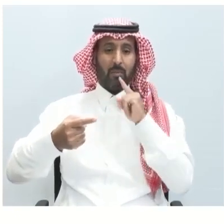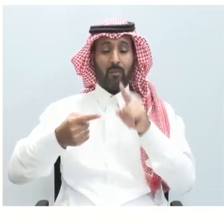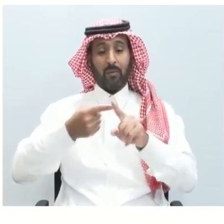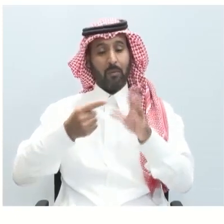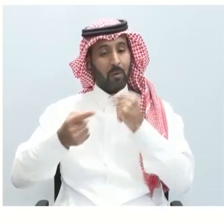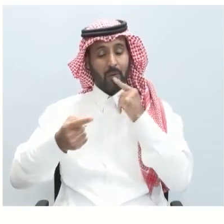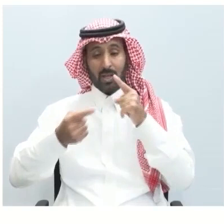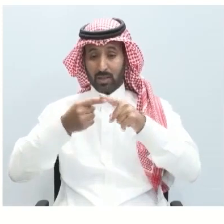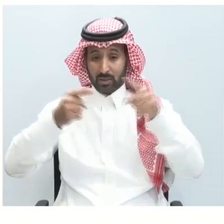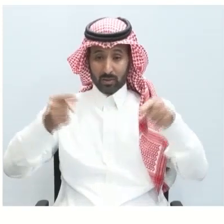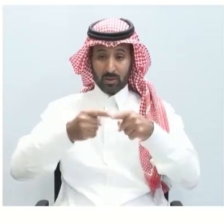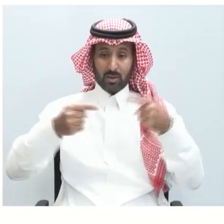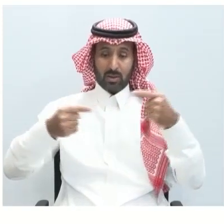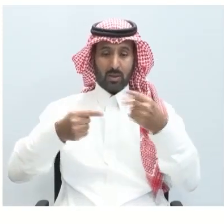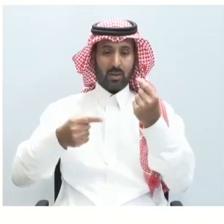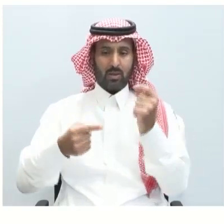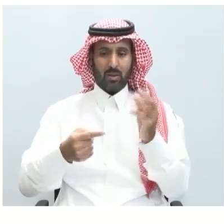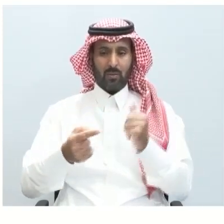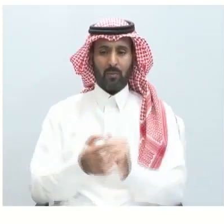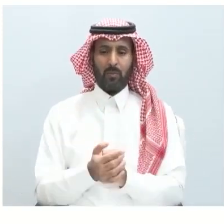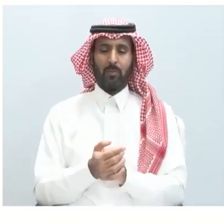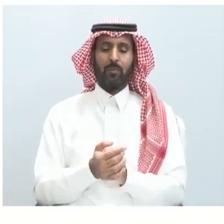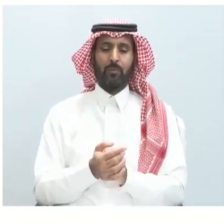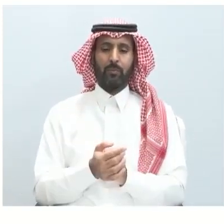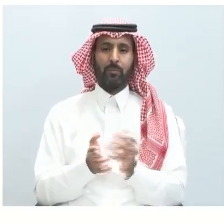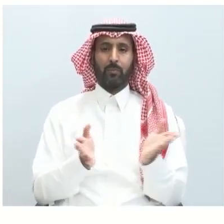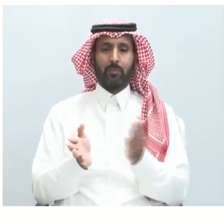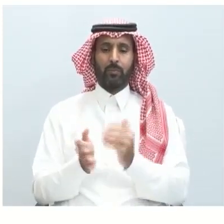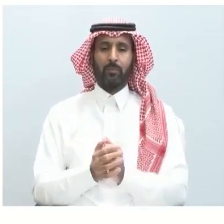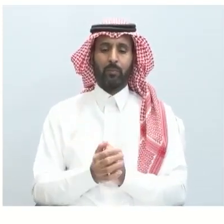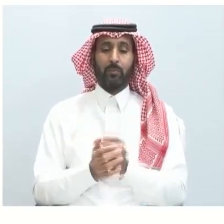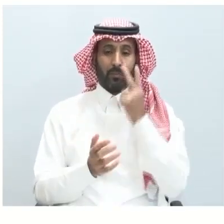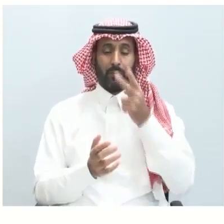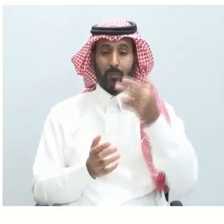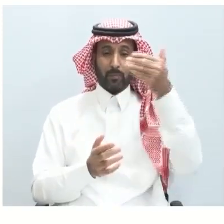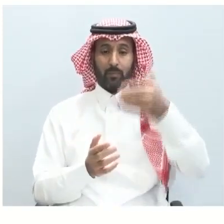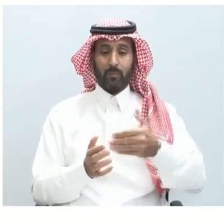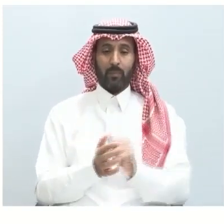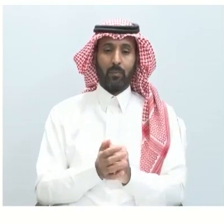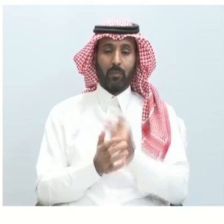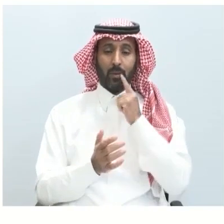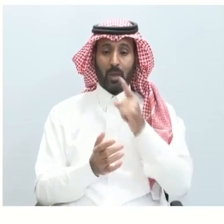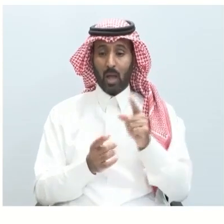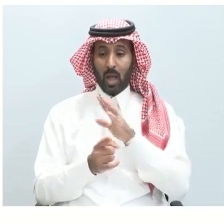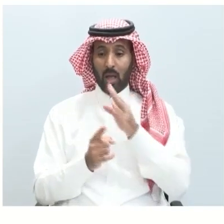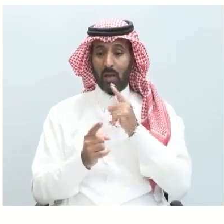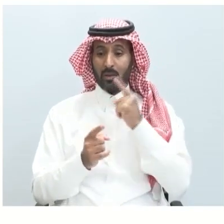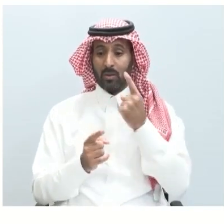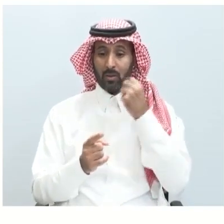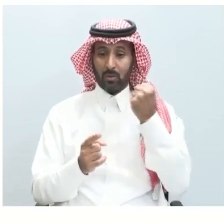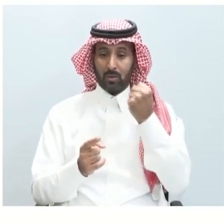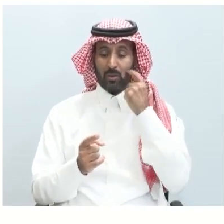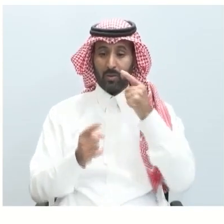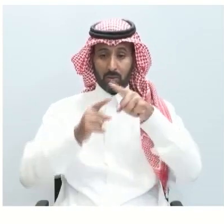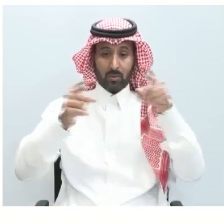اذا المحصله ستكون النهائيه ستكون الصفر انظر الان اذا اثرت قوتان في